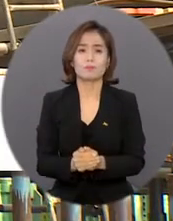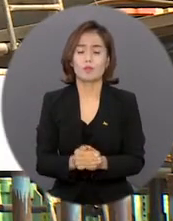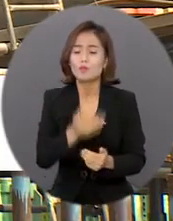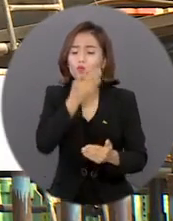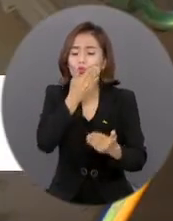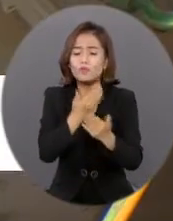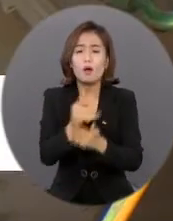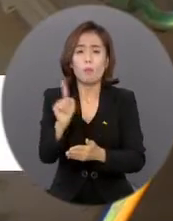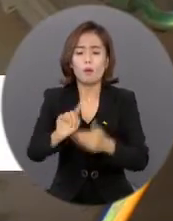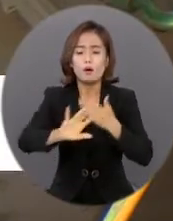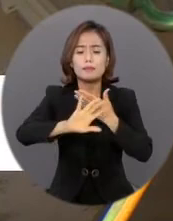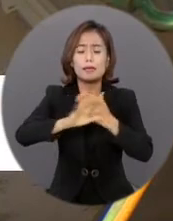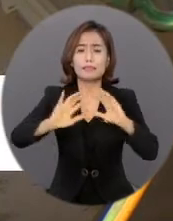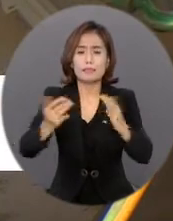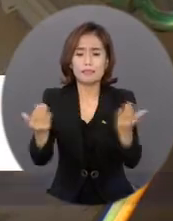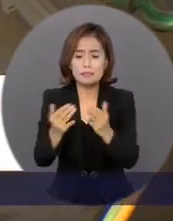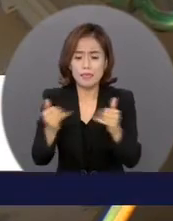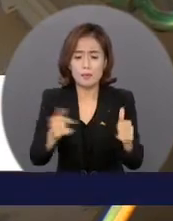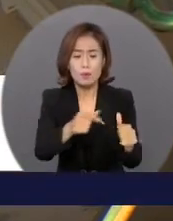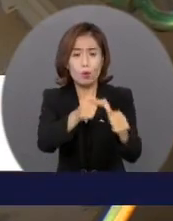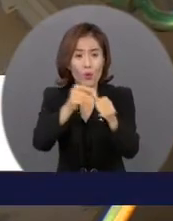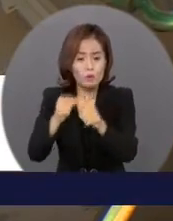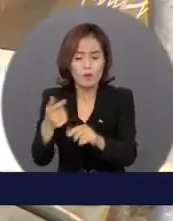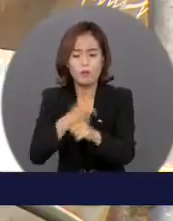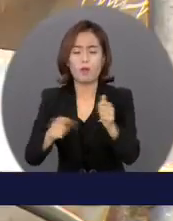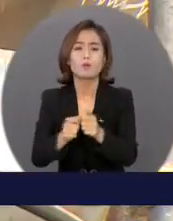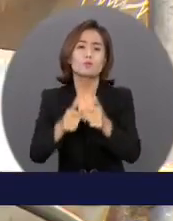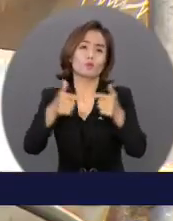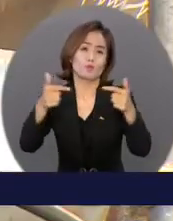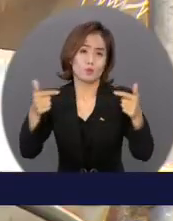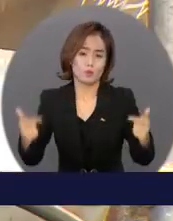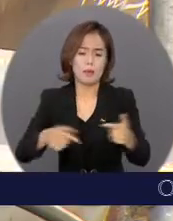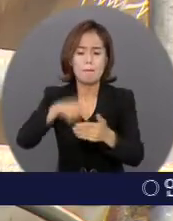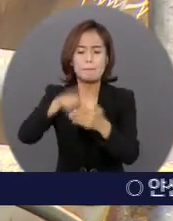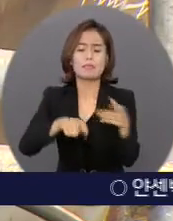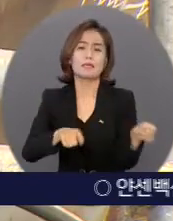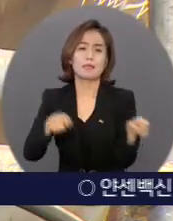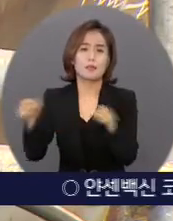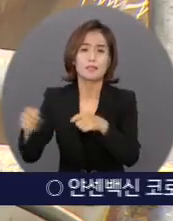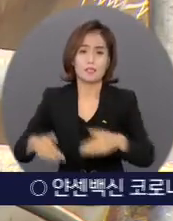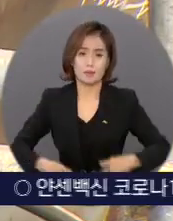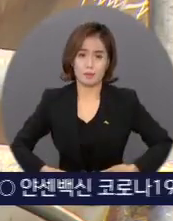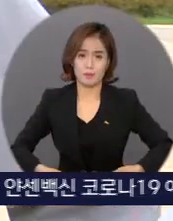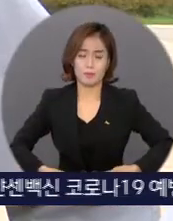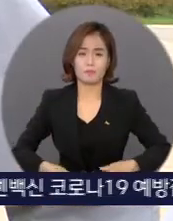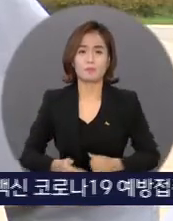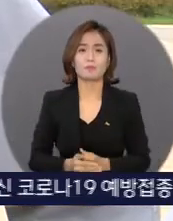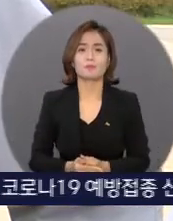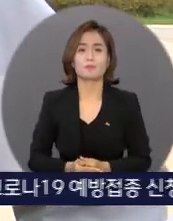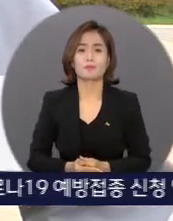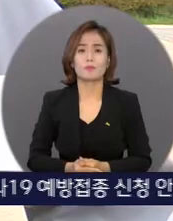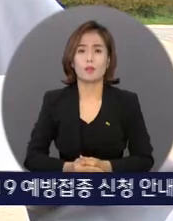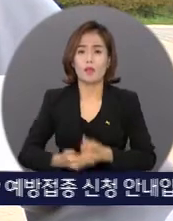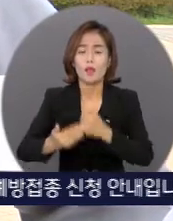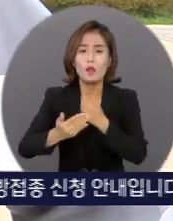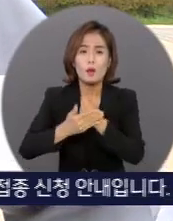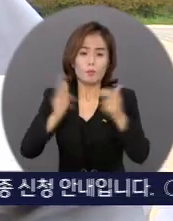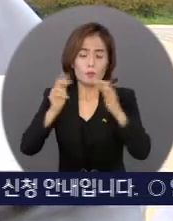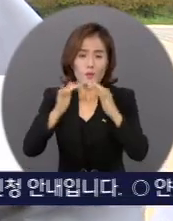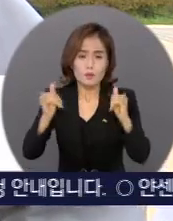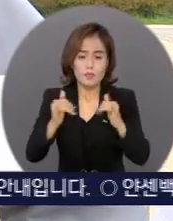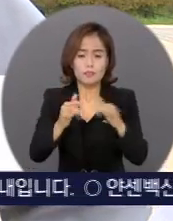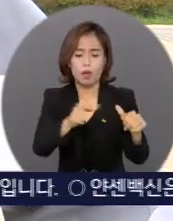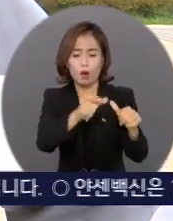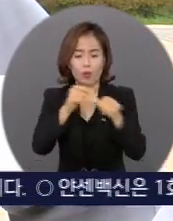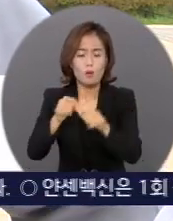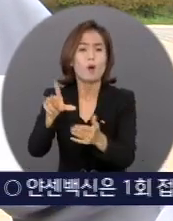핵심으로 꼽는 건 외국인 노동자 고용 제한 폭을 늘리는 쿼터 확대와 비자 연장입니다. 협력사에 대한 인력